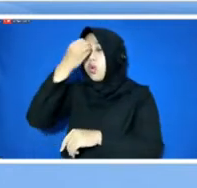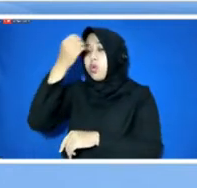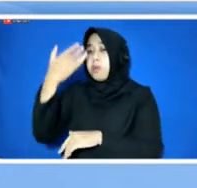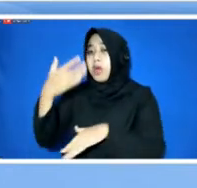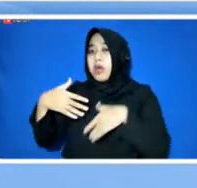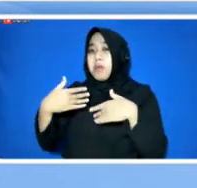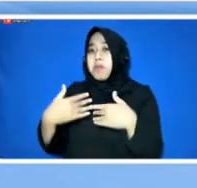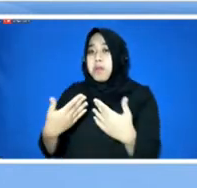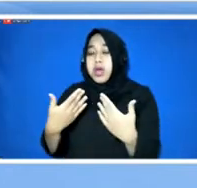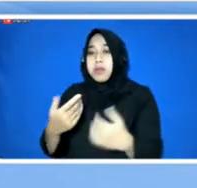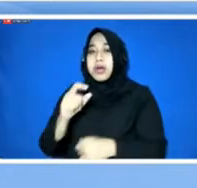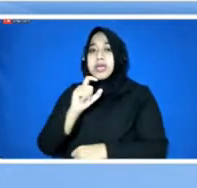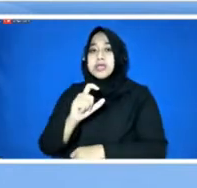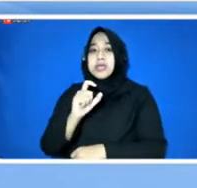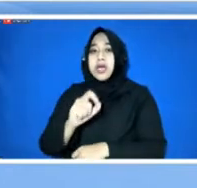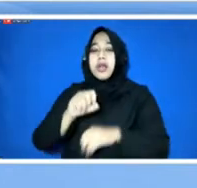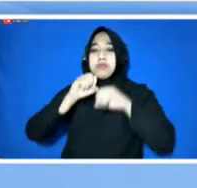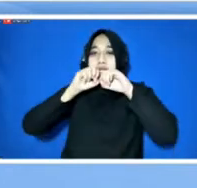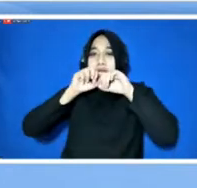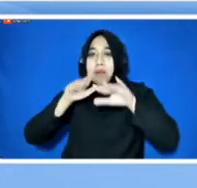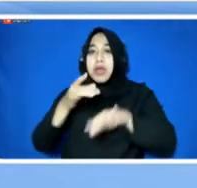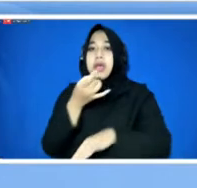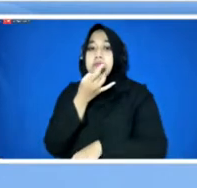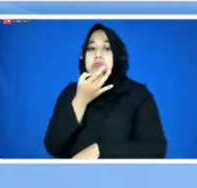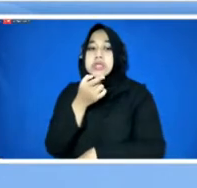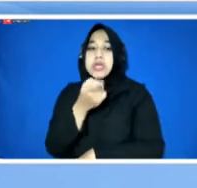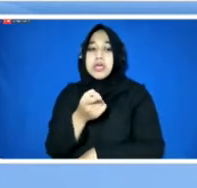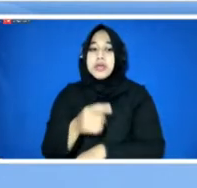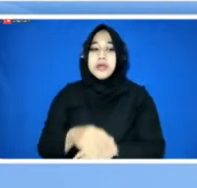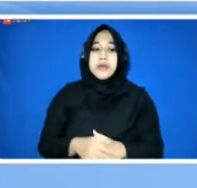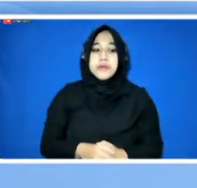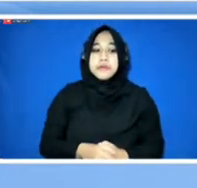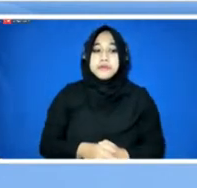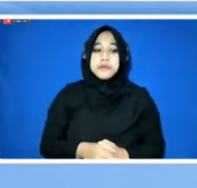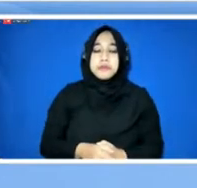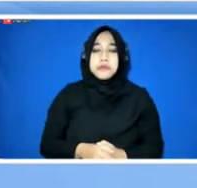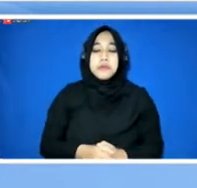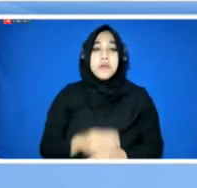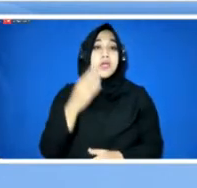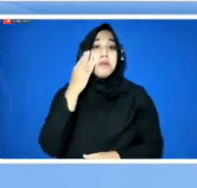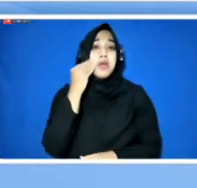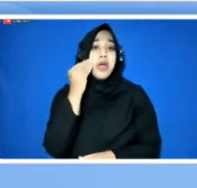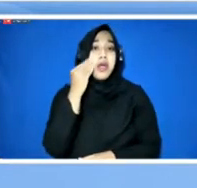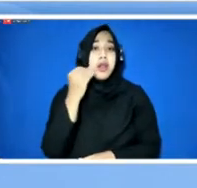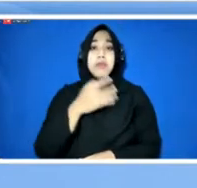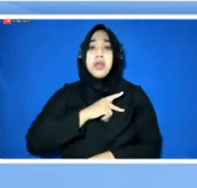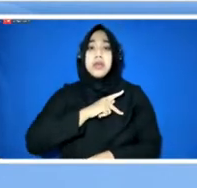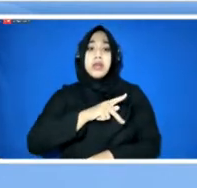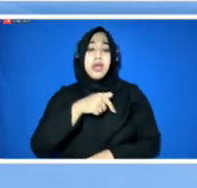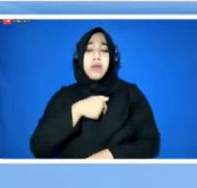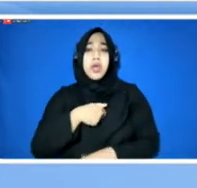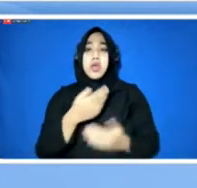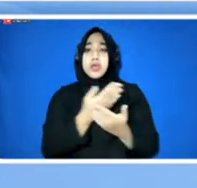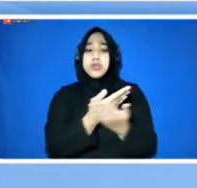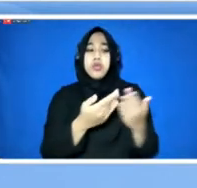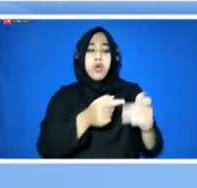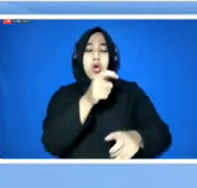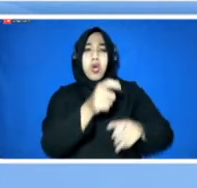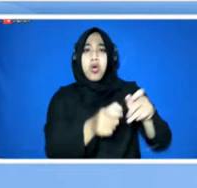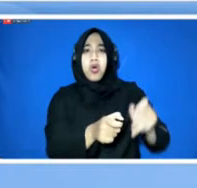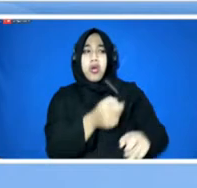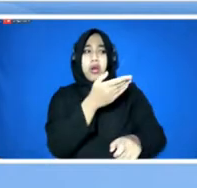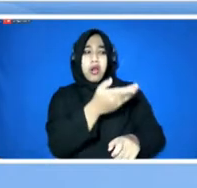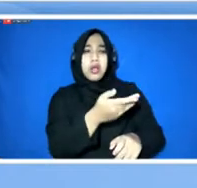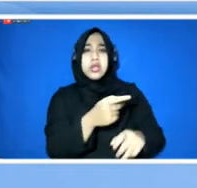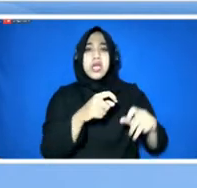cara menyampaikan pesan tersebut. Pengalaman kami bahwa semua orang ketika dia